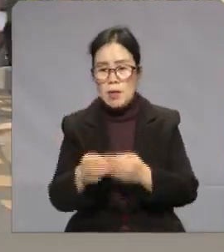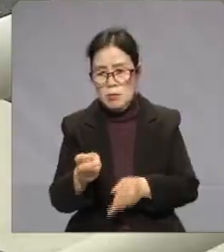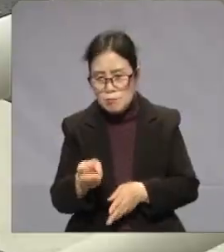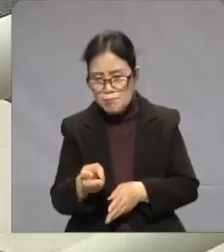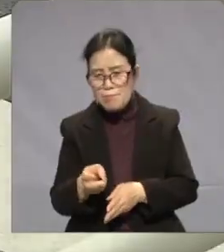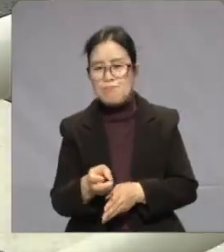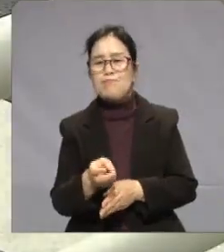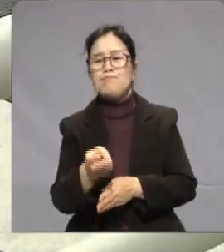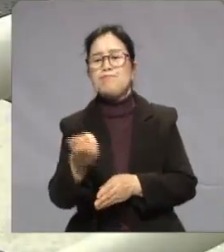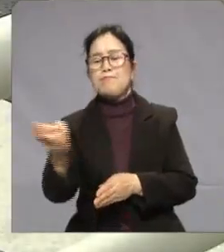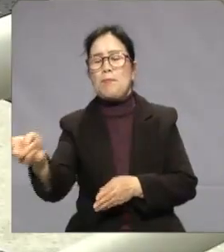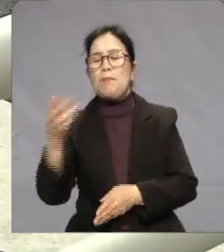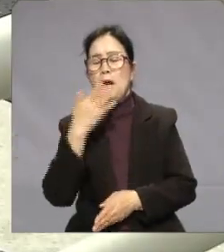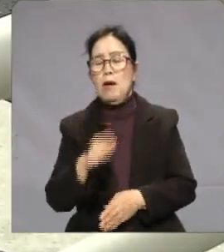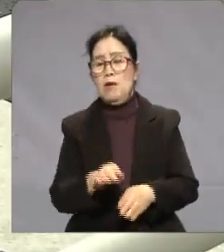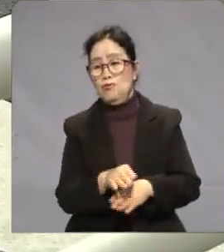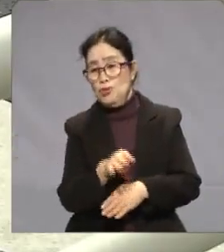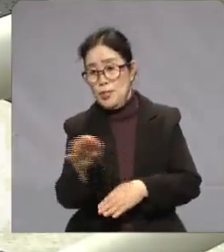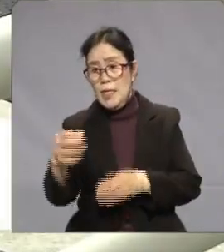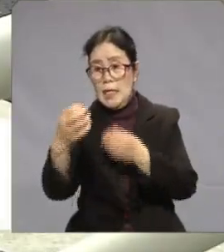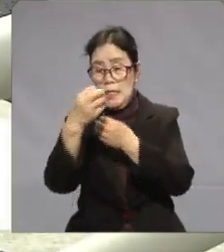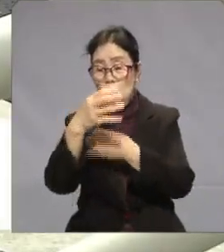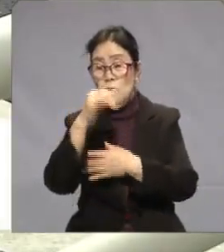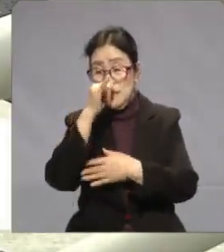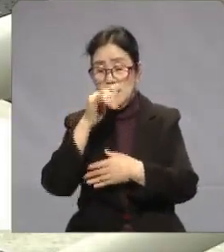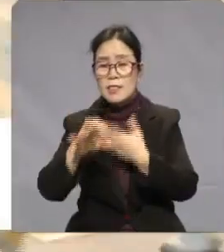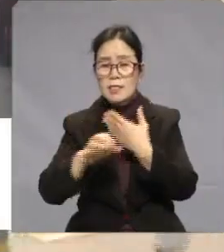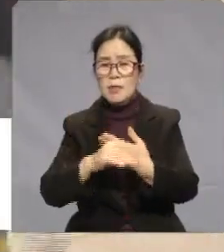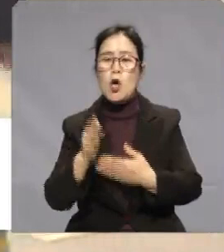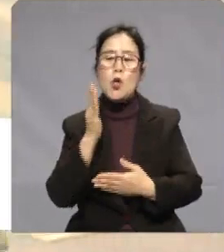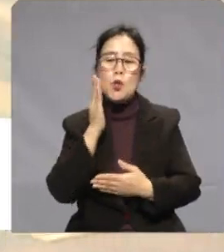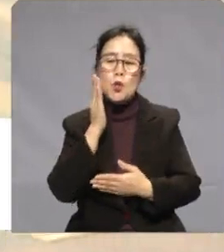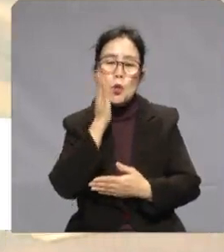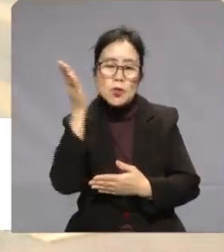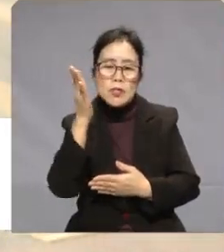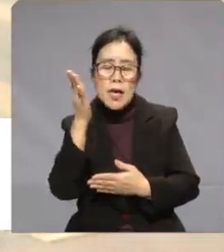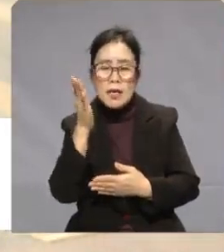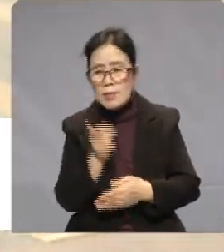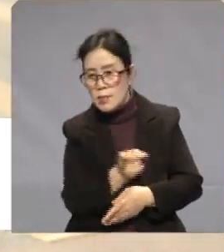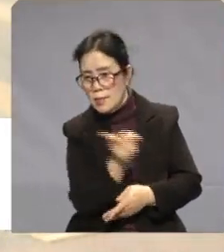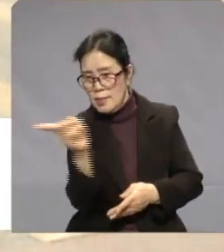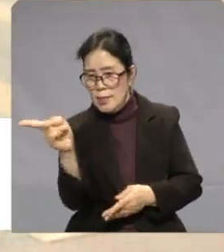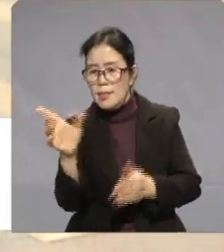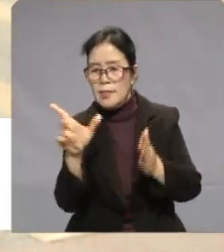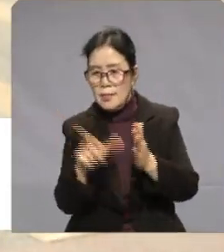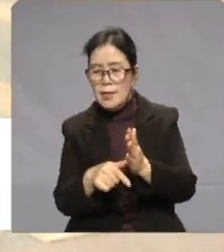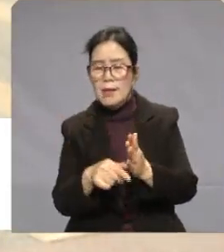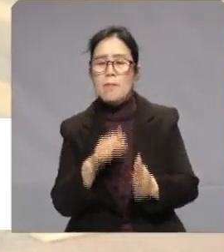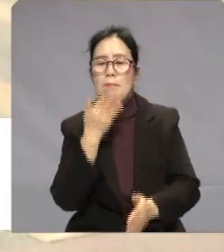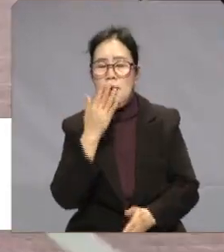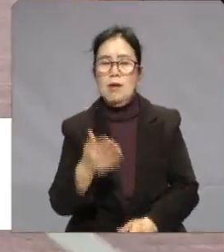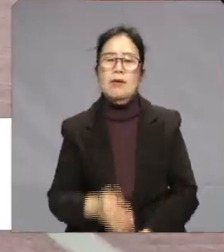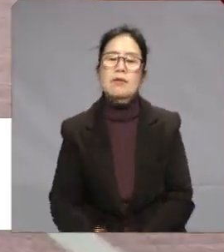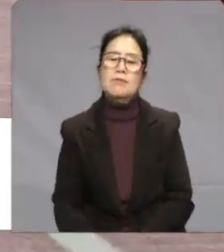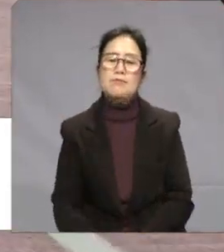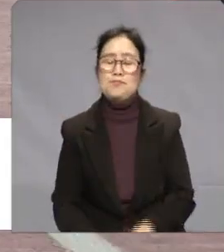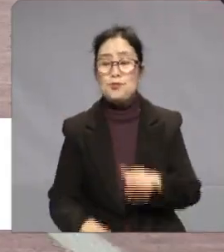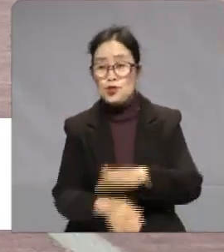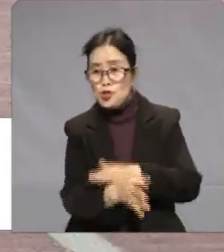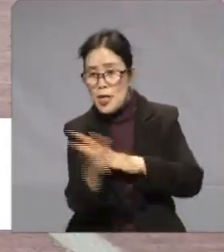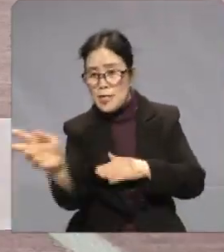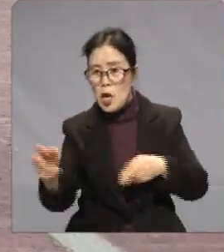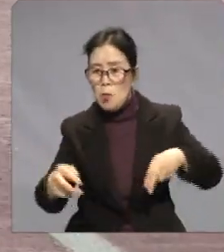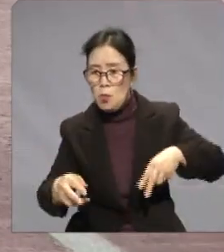있습니다. 우회전 신호등이 있는 곳에서는 녹색 화살표 신호 때만 우회전이 가능합니다. 우회전